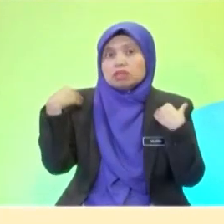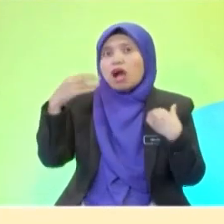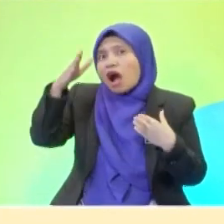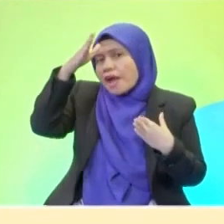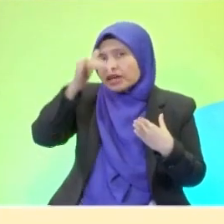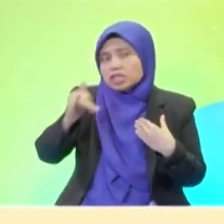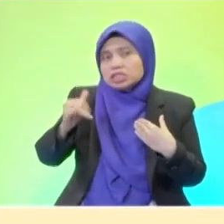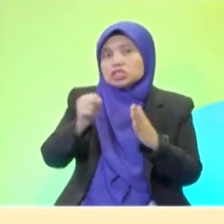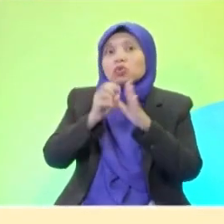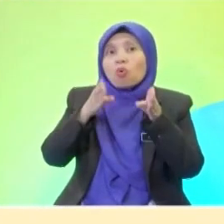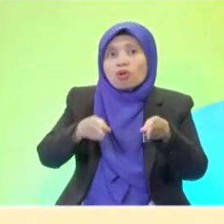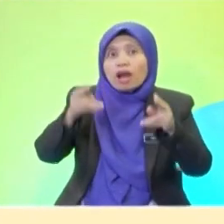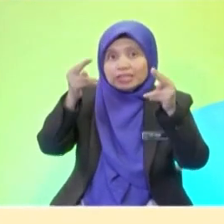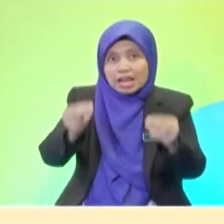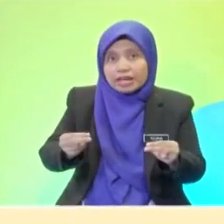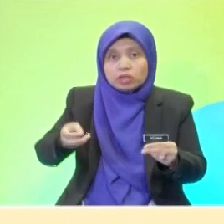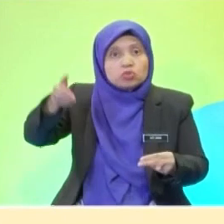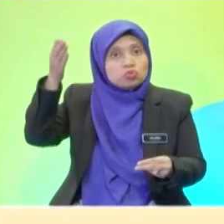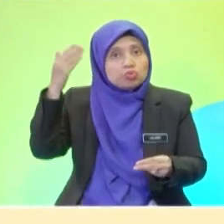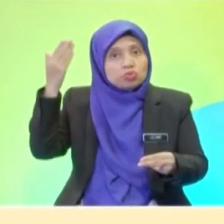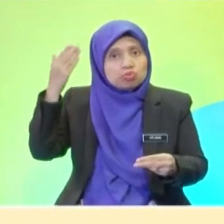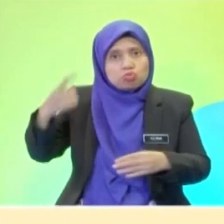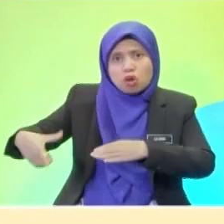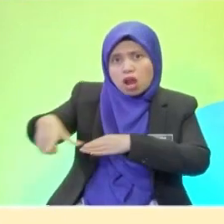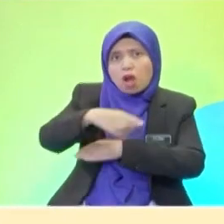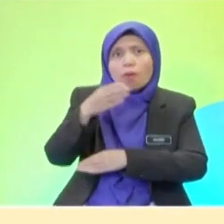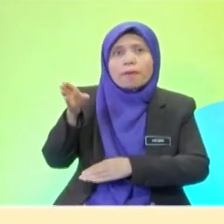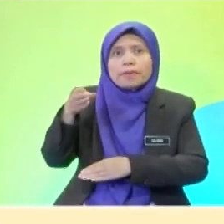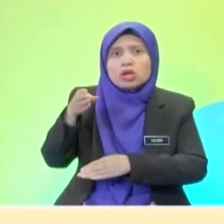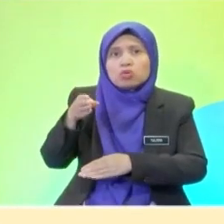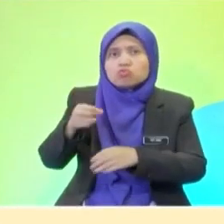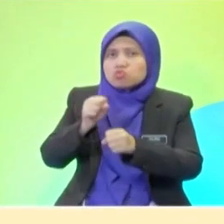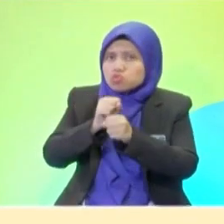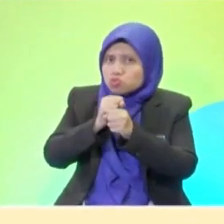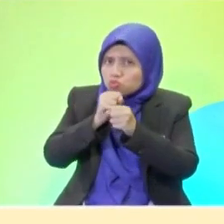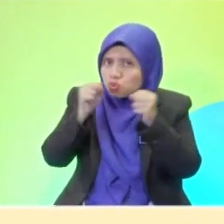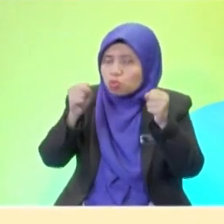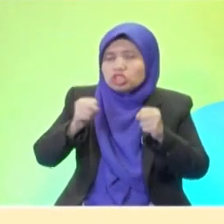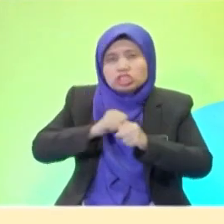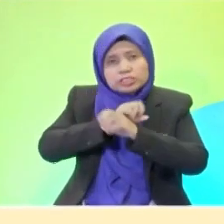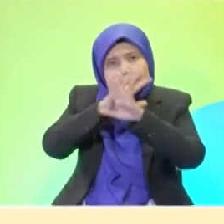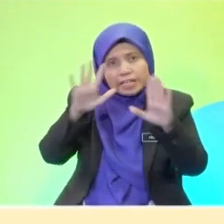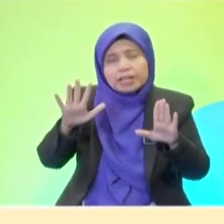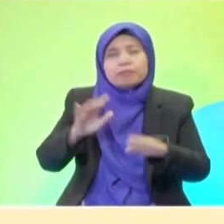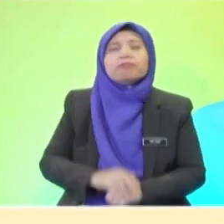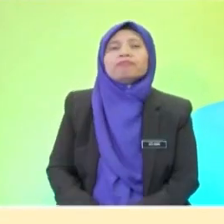seorang nelayan dahulu Laut Biru sungguh jernih